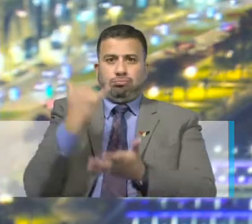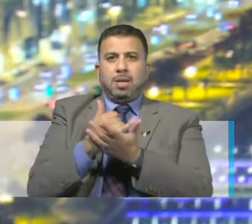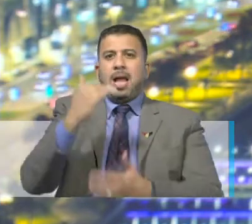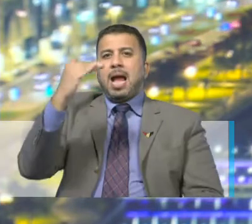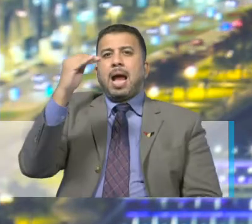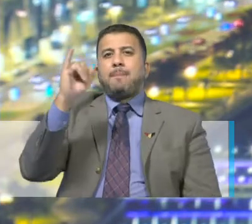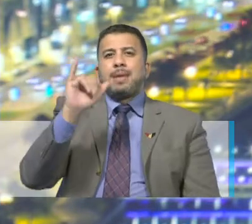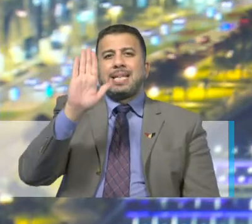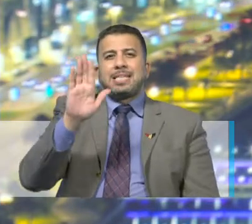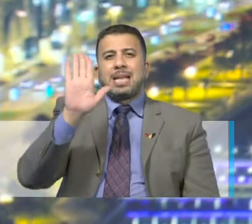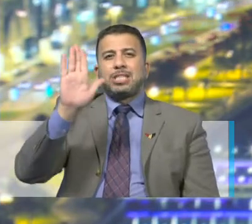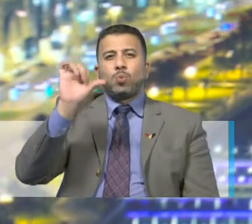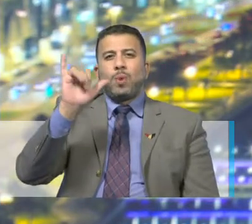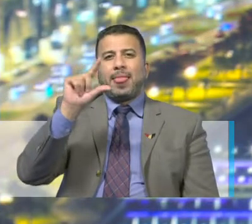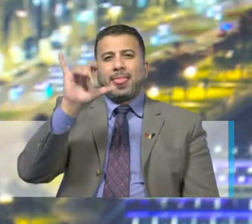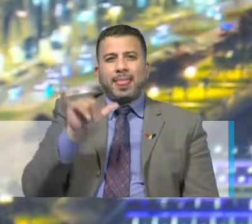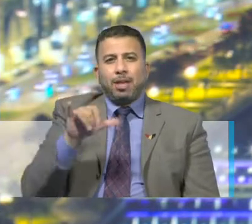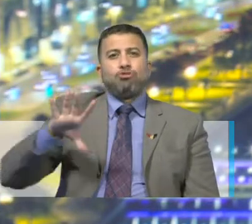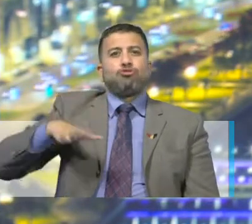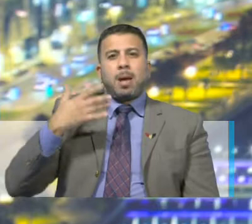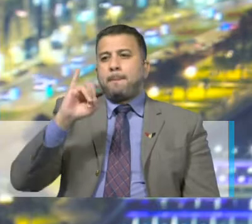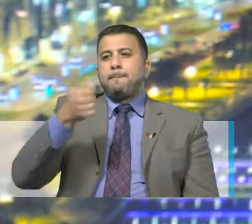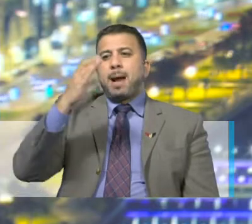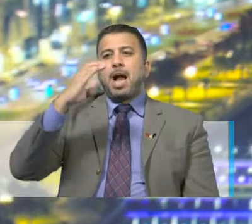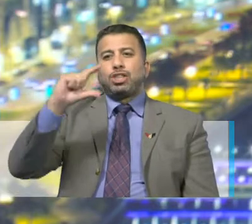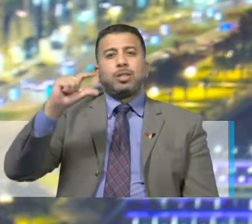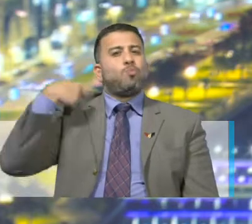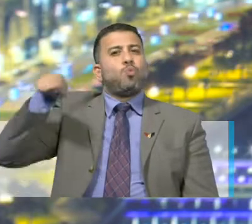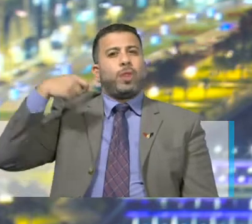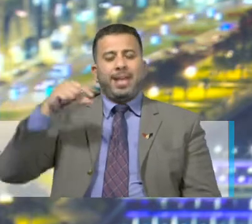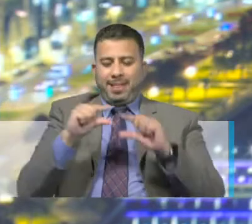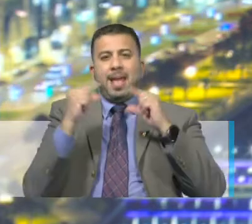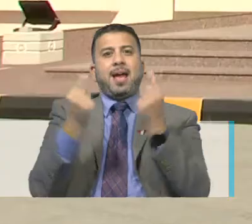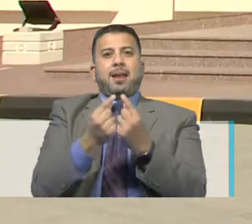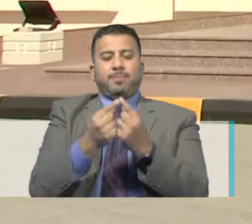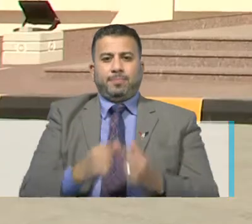خميس السويدي والشيخ ماجد بن سلطان القاسمي مدير الدائرة.